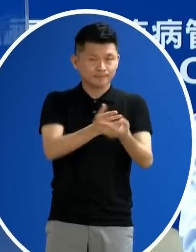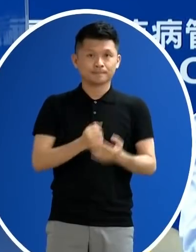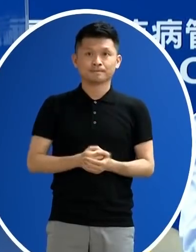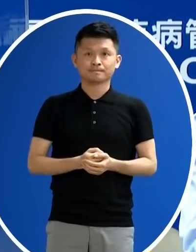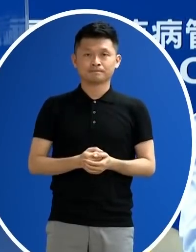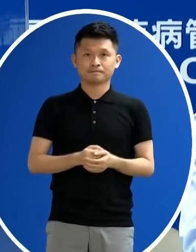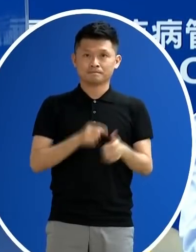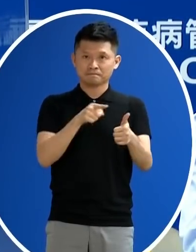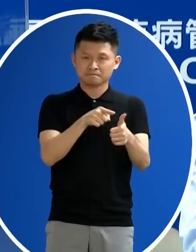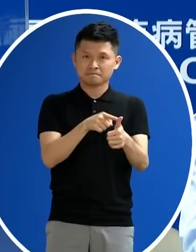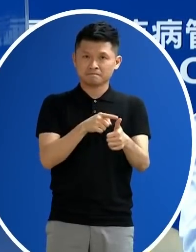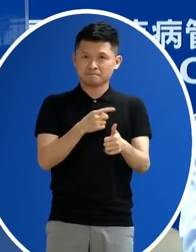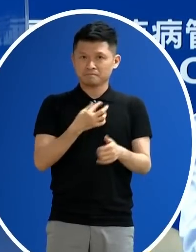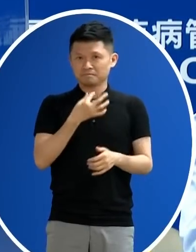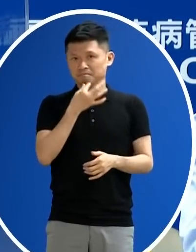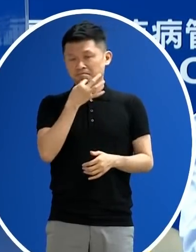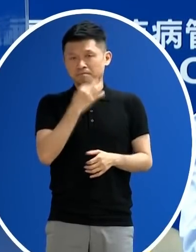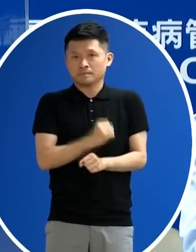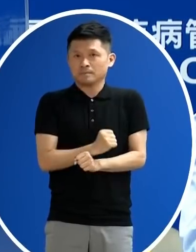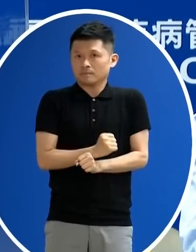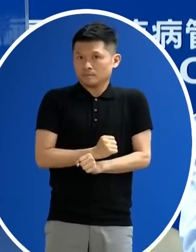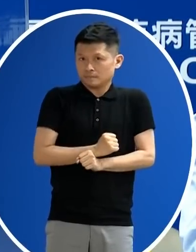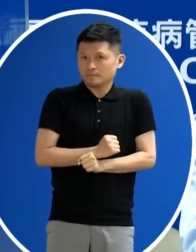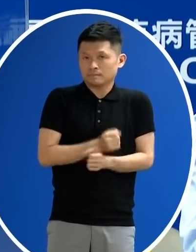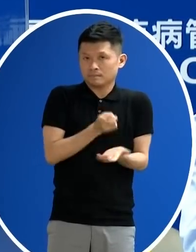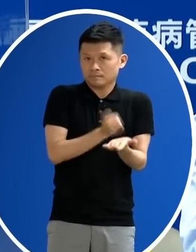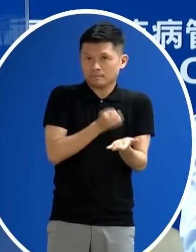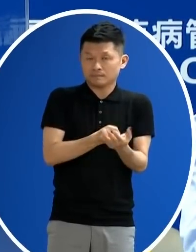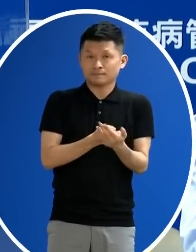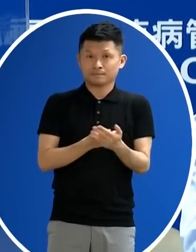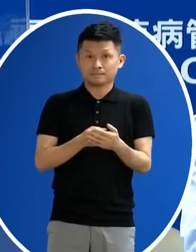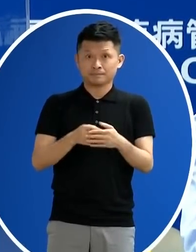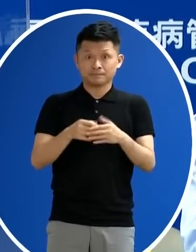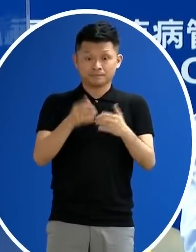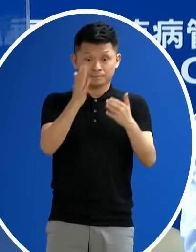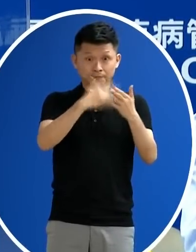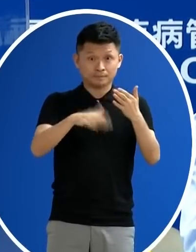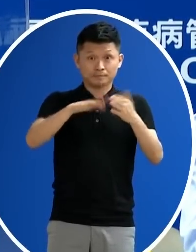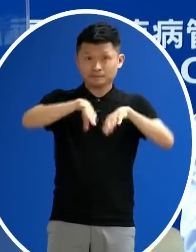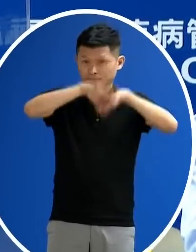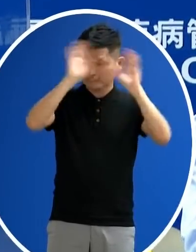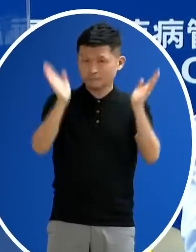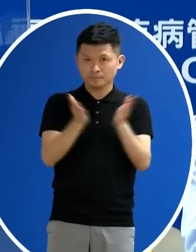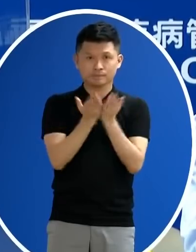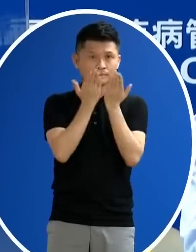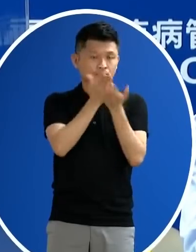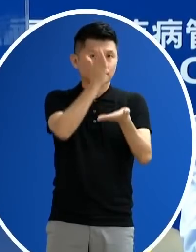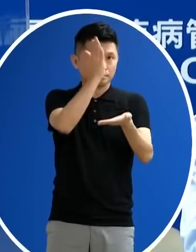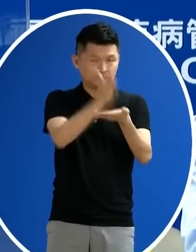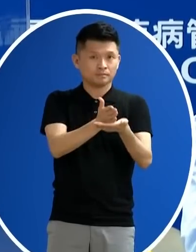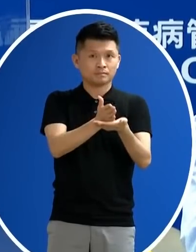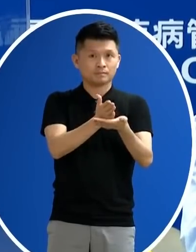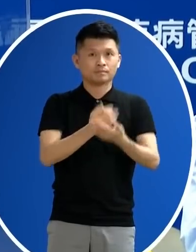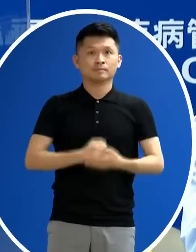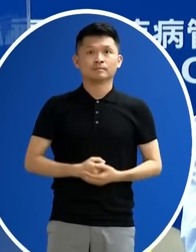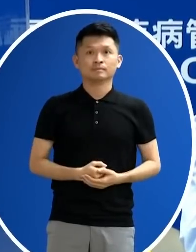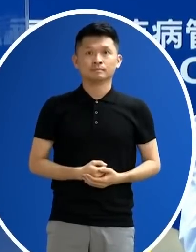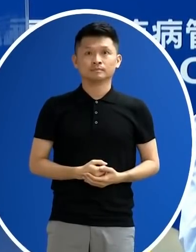处理的稍微谨慎一点哈，所以就是他全校哈就需要停课哈，需要停课的